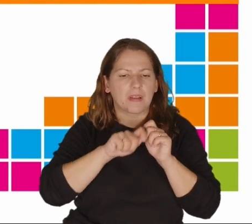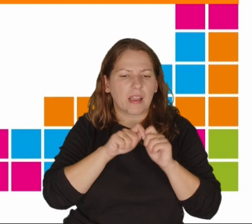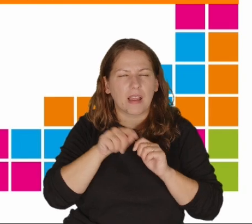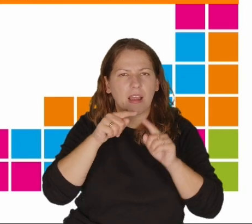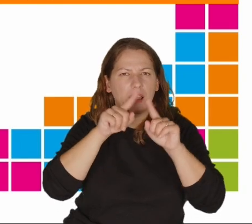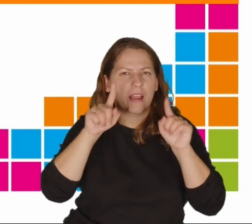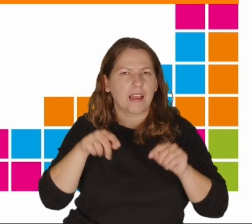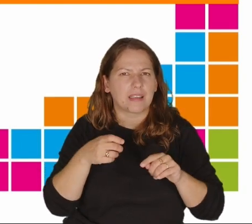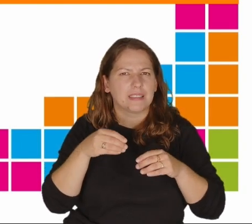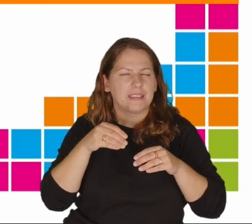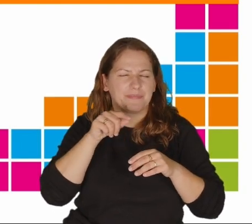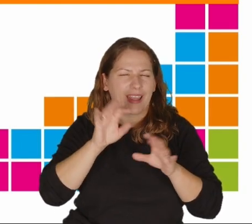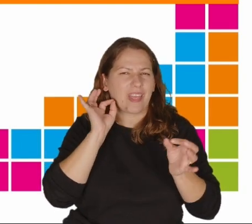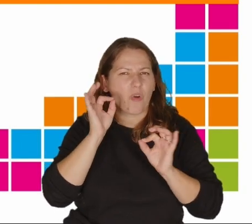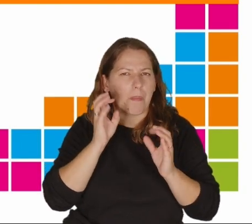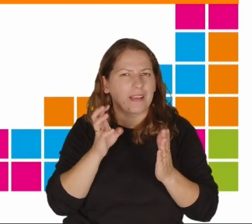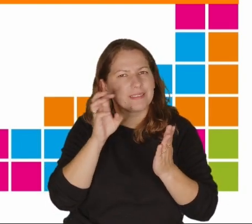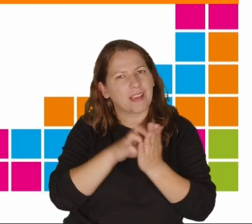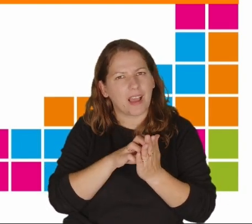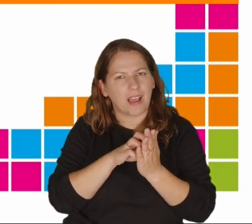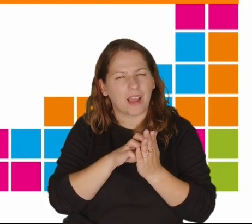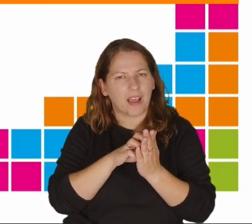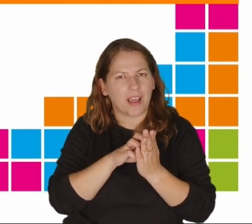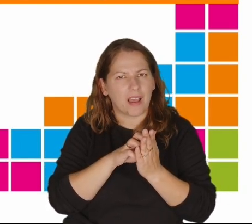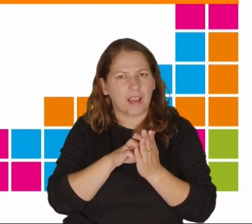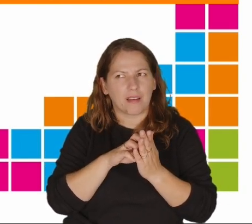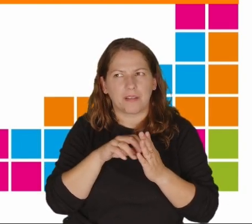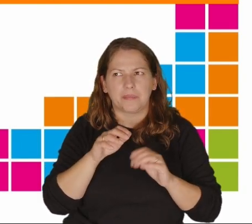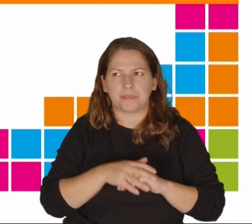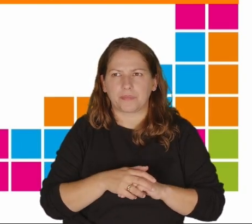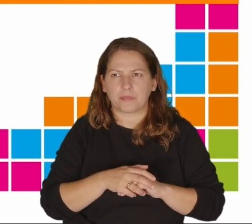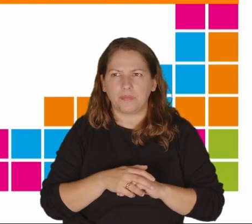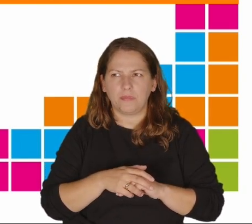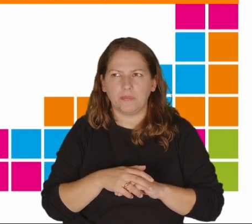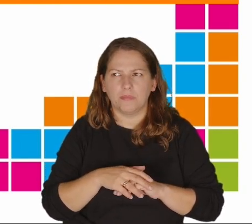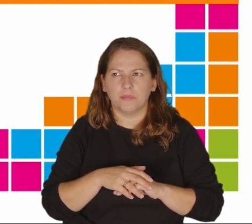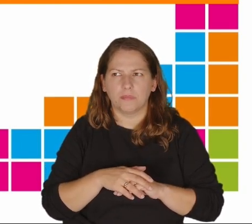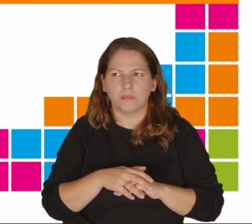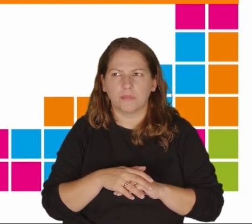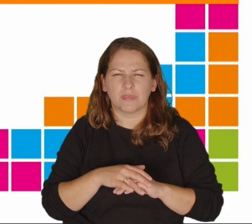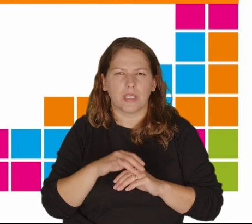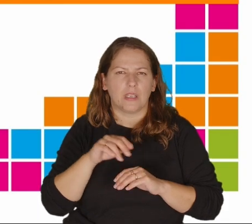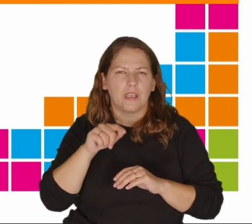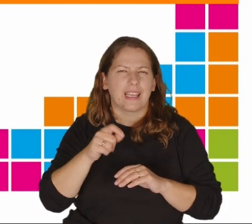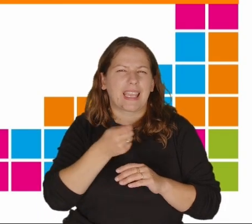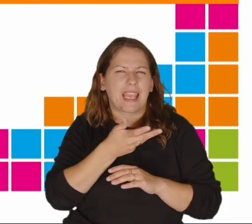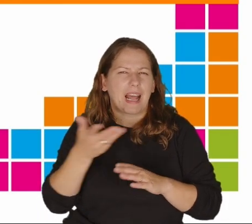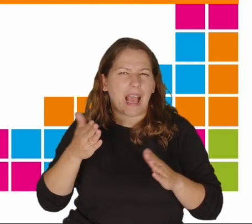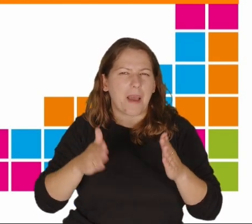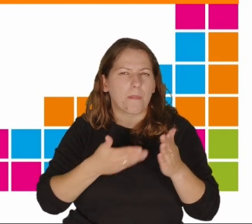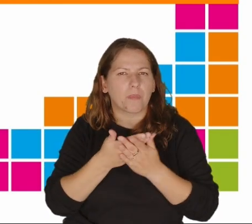sklepie taką informację AI Friend. Miałem kilkanaście